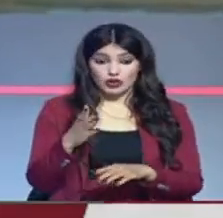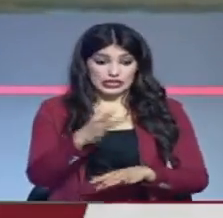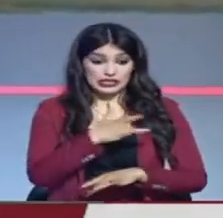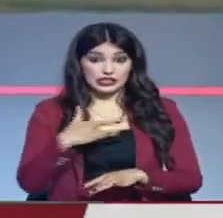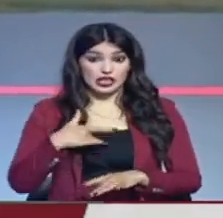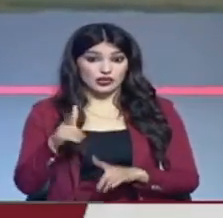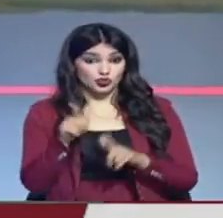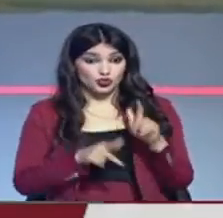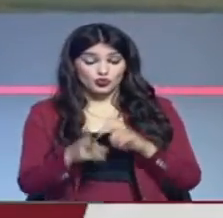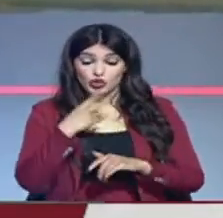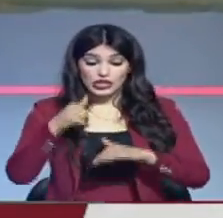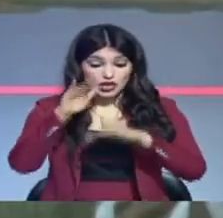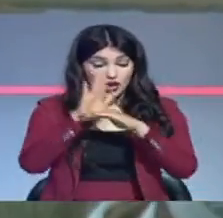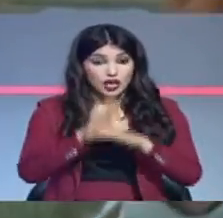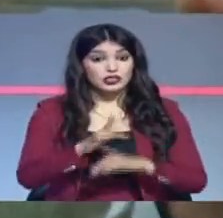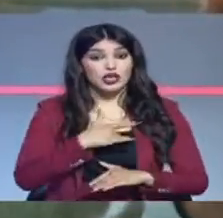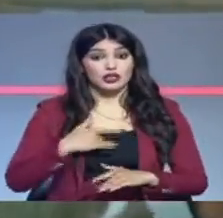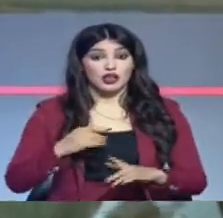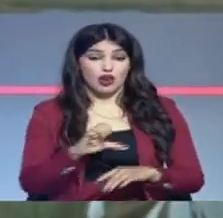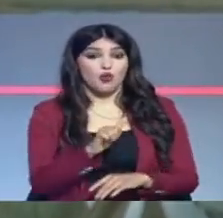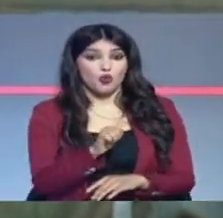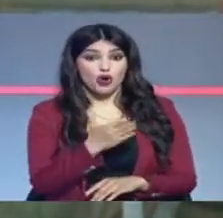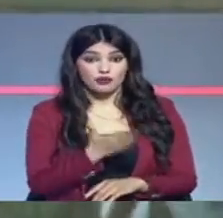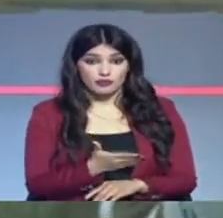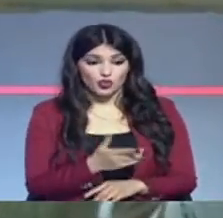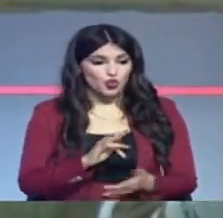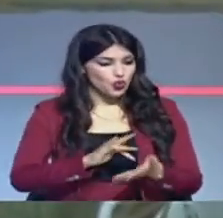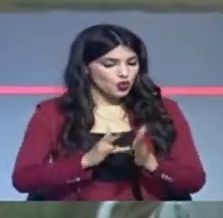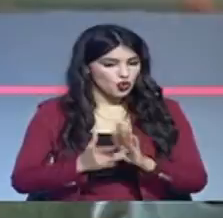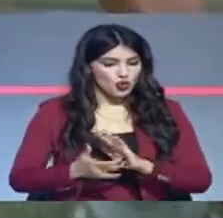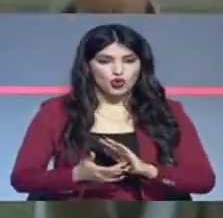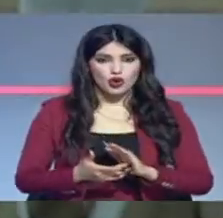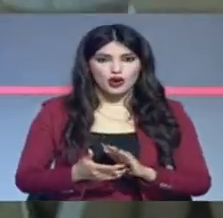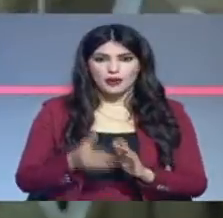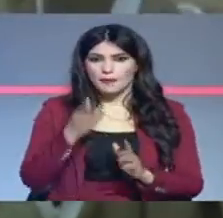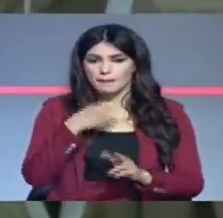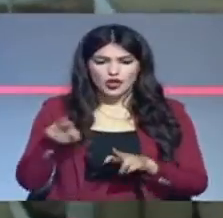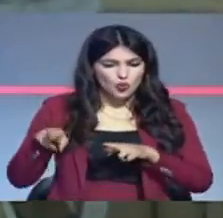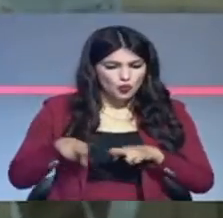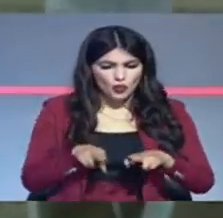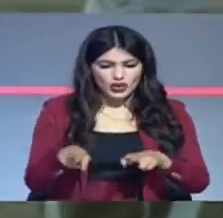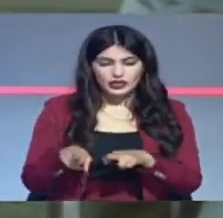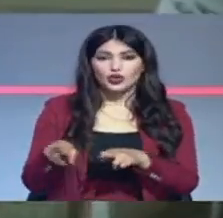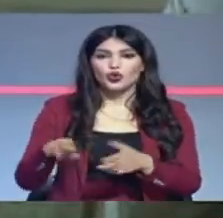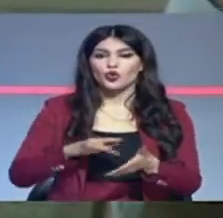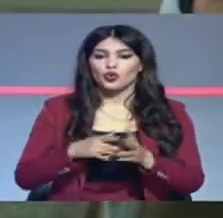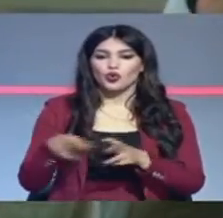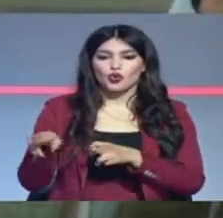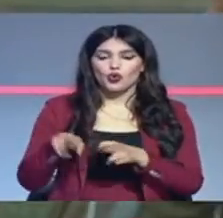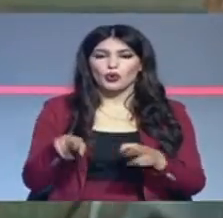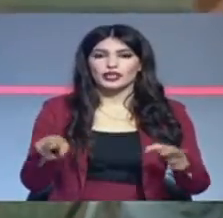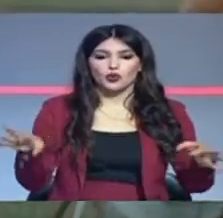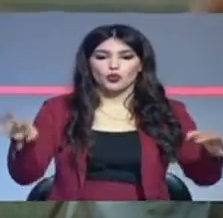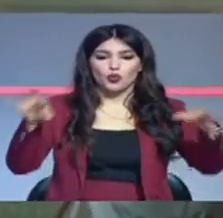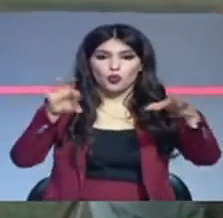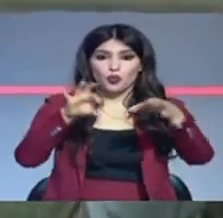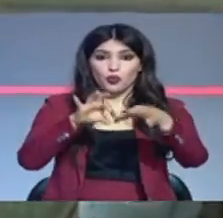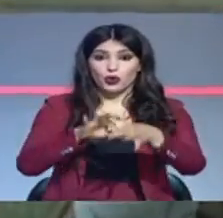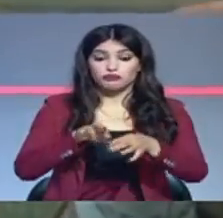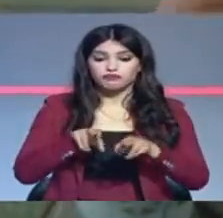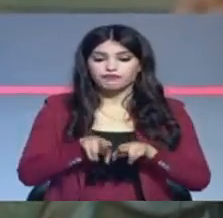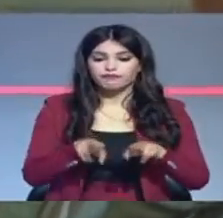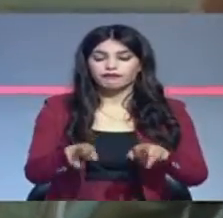التونسي الصحه هي الاولويه يتكلموا كلهم تعمل مادام ليس حتى كلهم